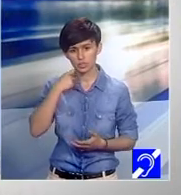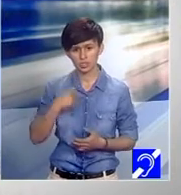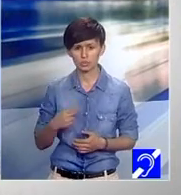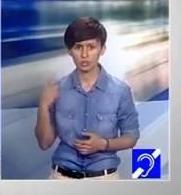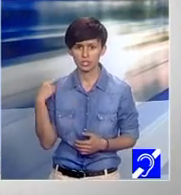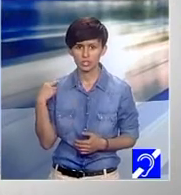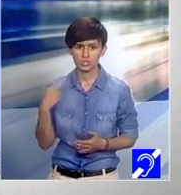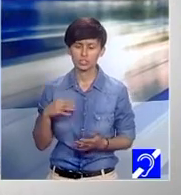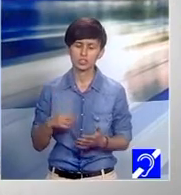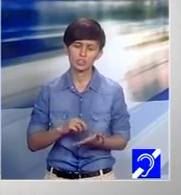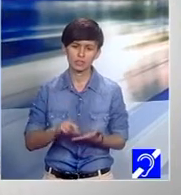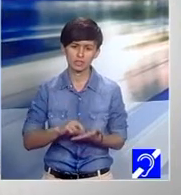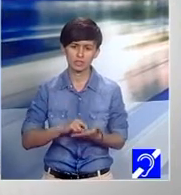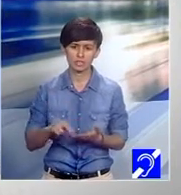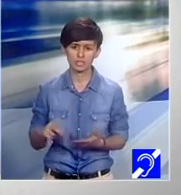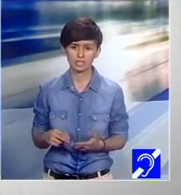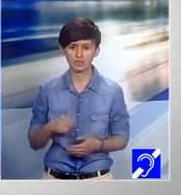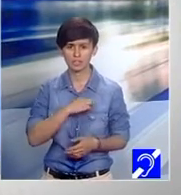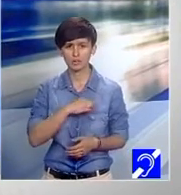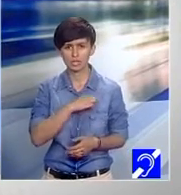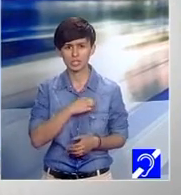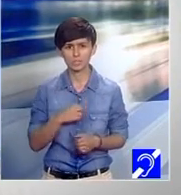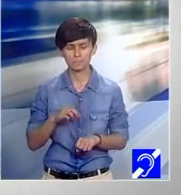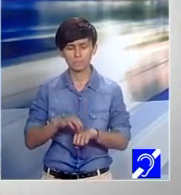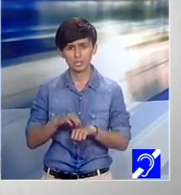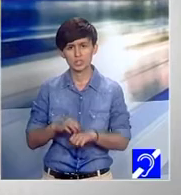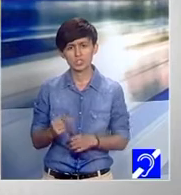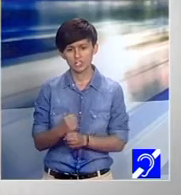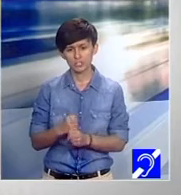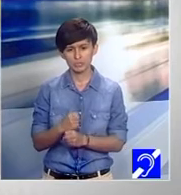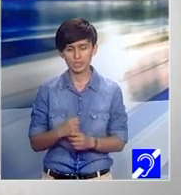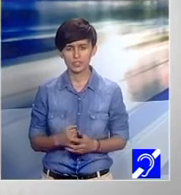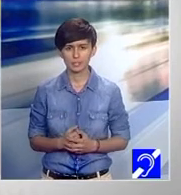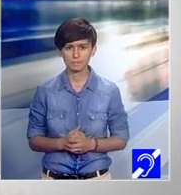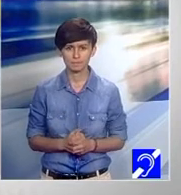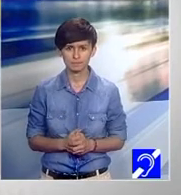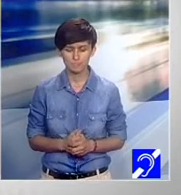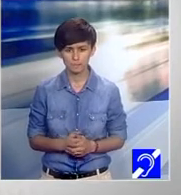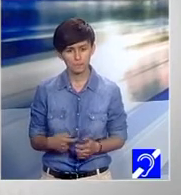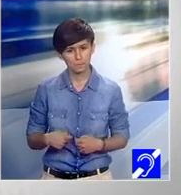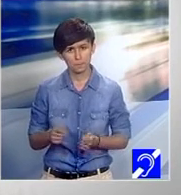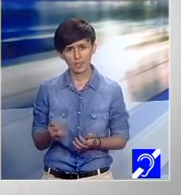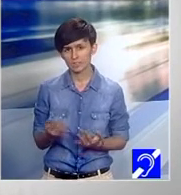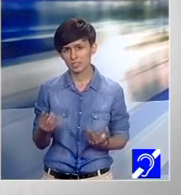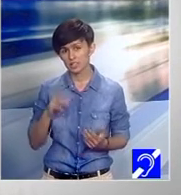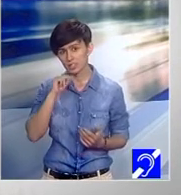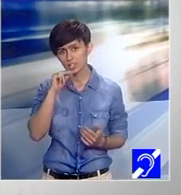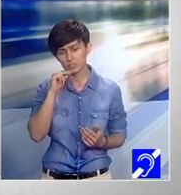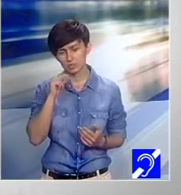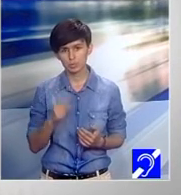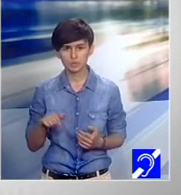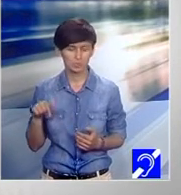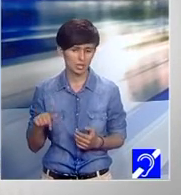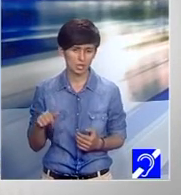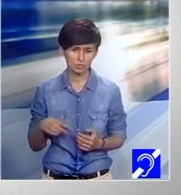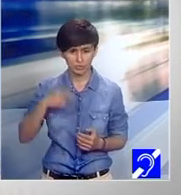de lucrări la Universitatea de Medicină și Farmacie. Doamna Petreuș, după toate câte le-am vorbit până acum și după